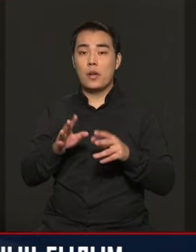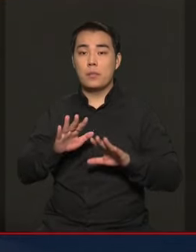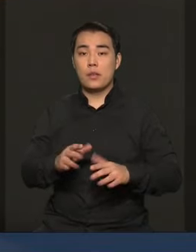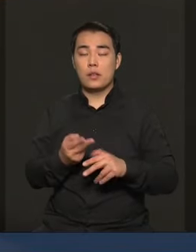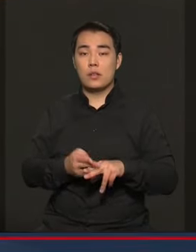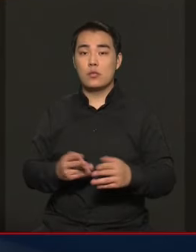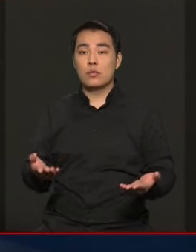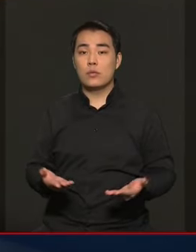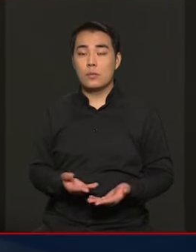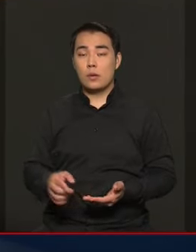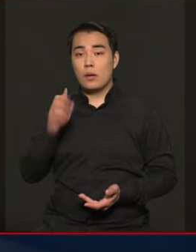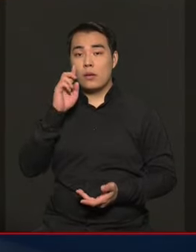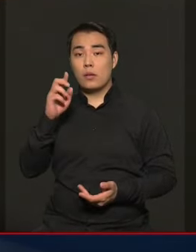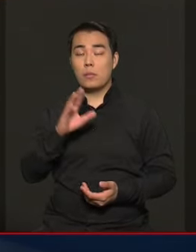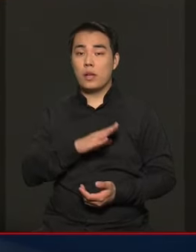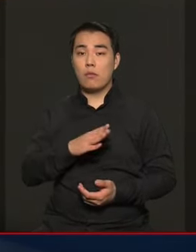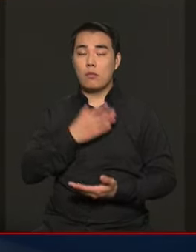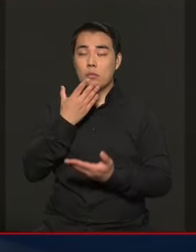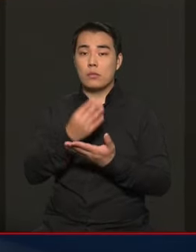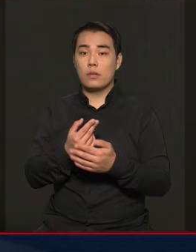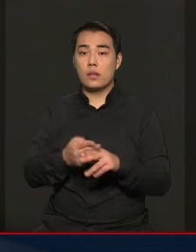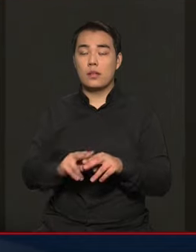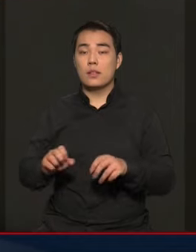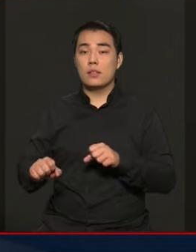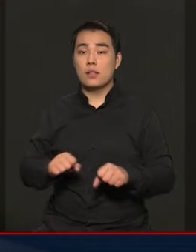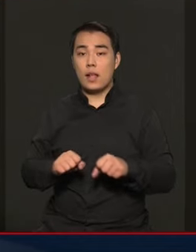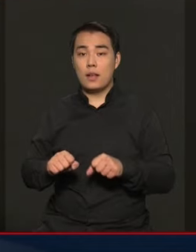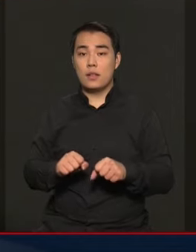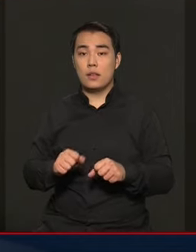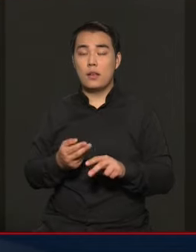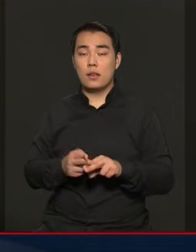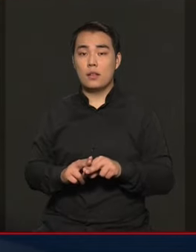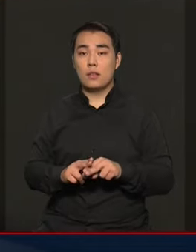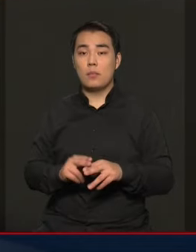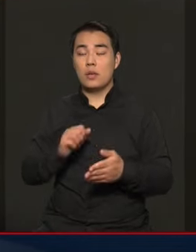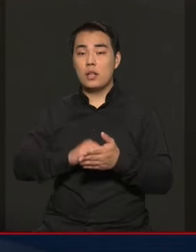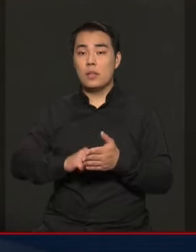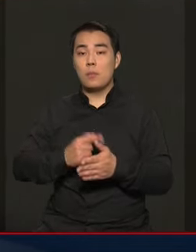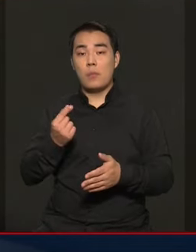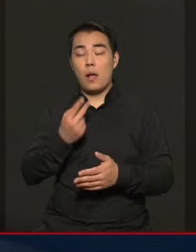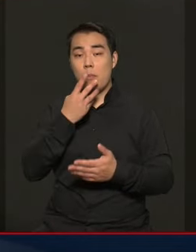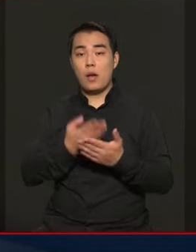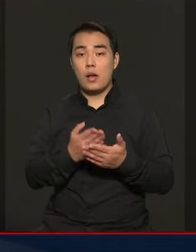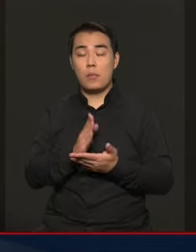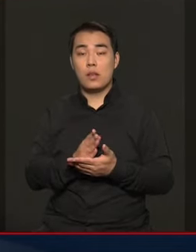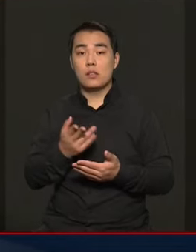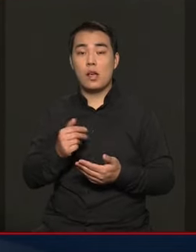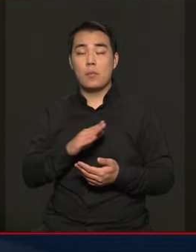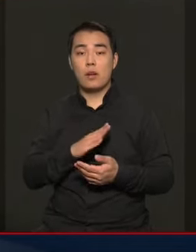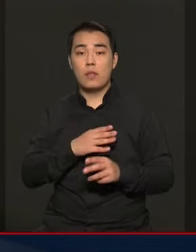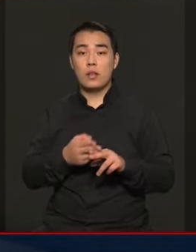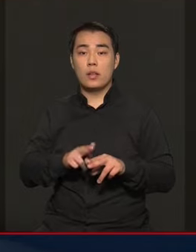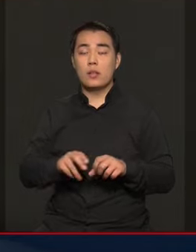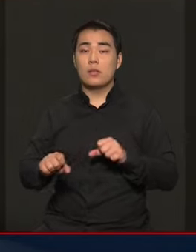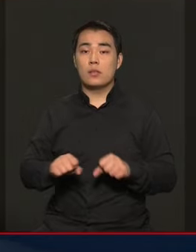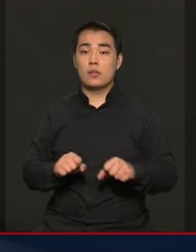тұратын елдердің әлі өзінің сол сілкініс сауаттылығының аздығын көрсетеді. Әрине түсінікті, мынандай сілкініс